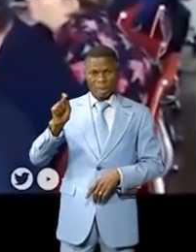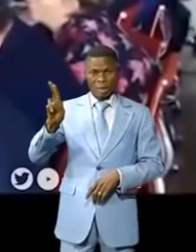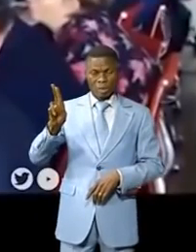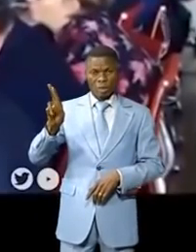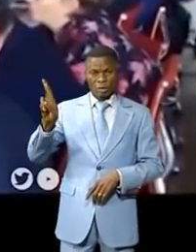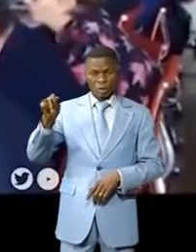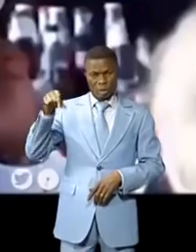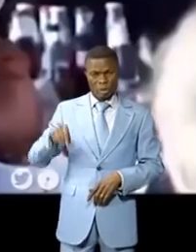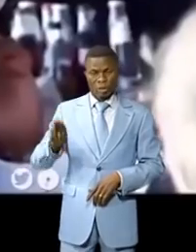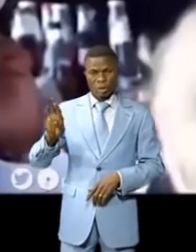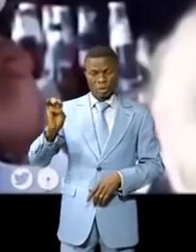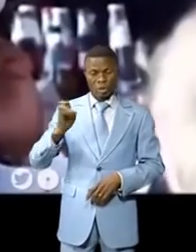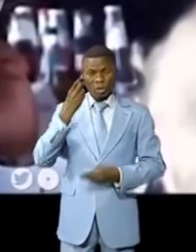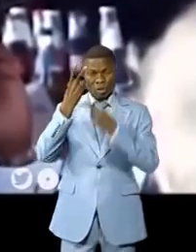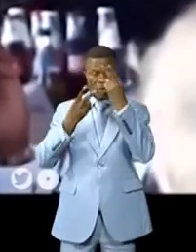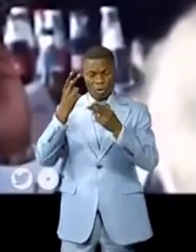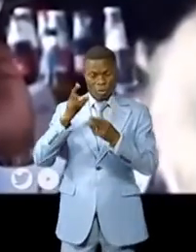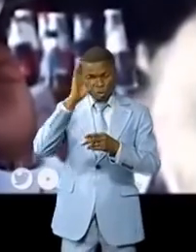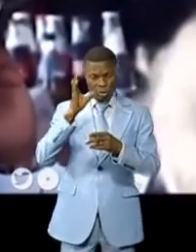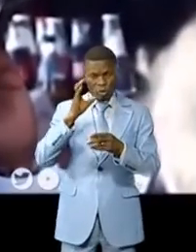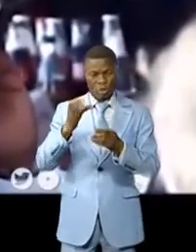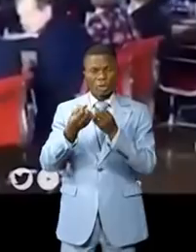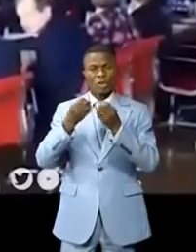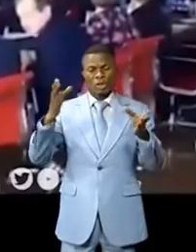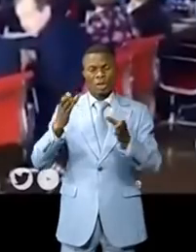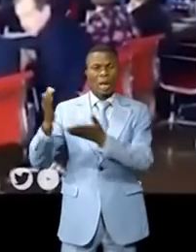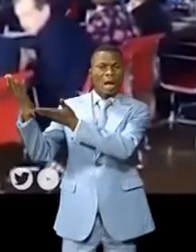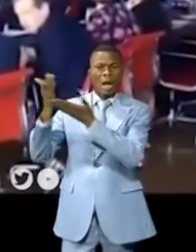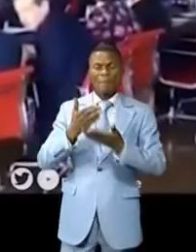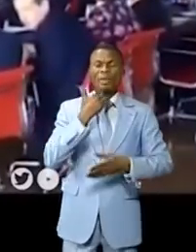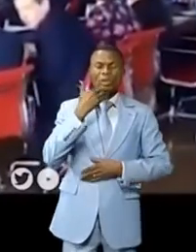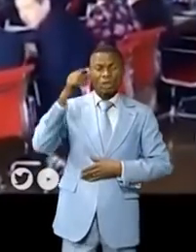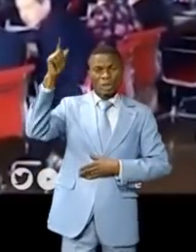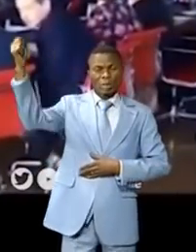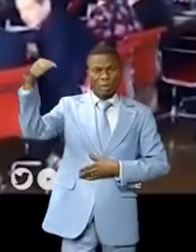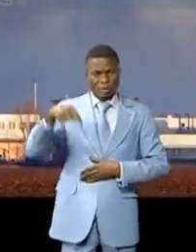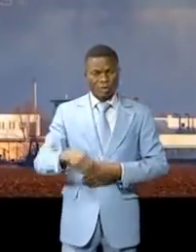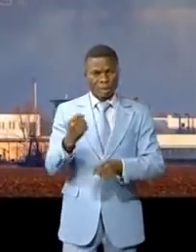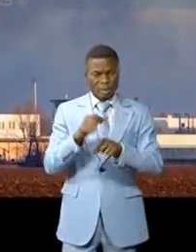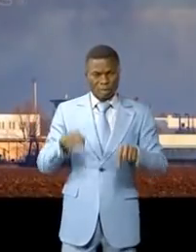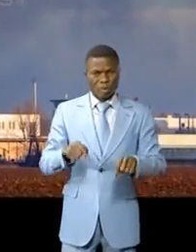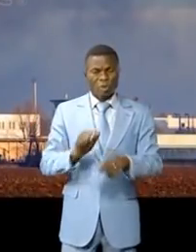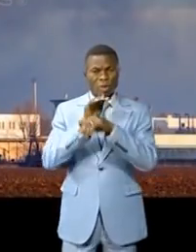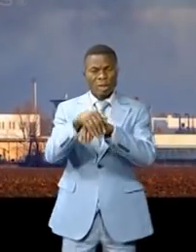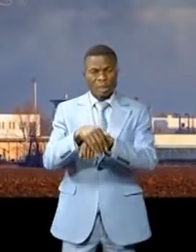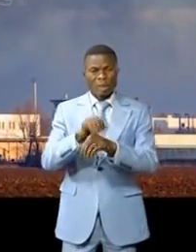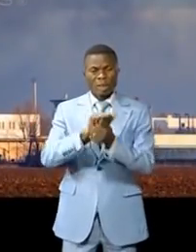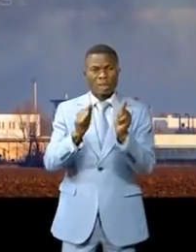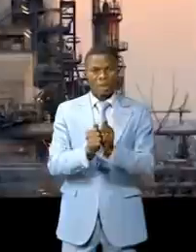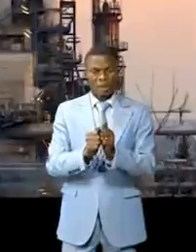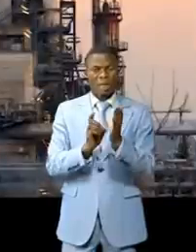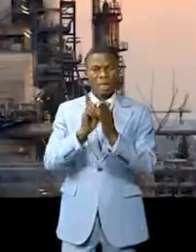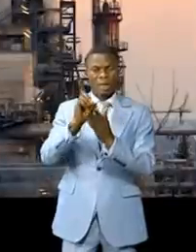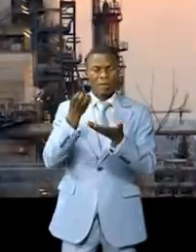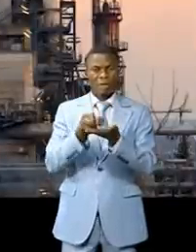tournée diplomatique axée sur la recherche des potentiels investisseurs étrangers à même de contribuer aux divers aspects liés à la relance